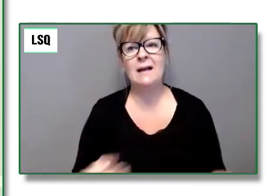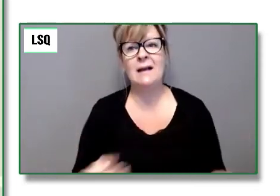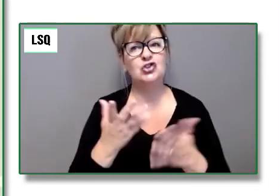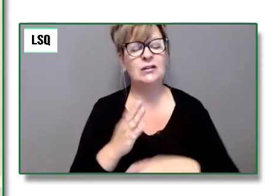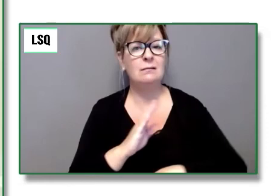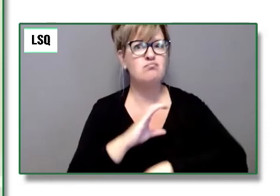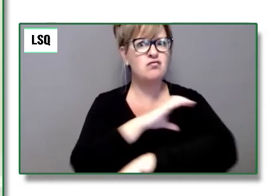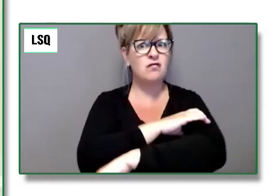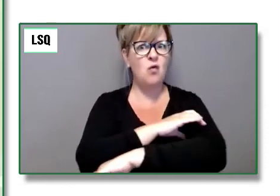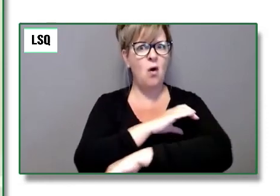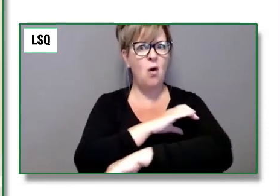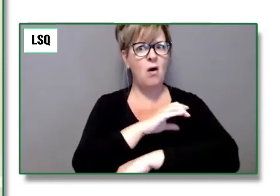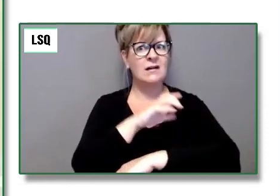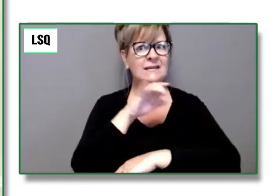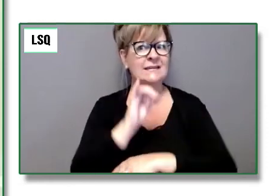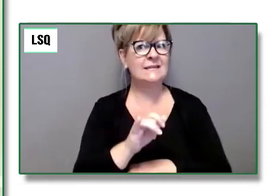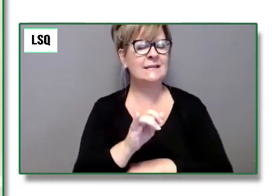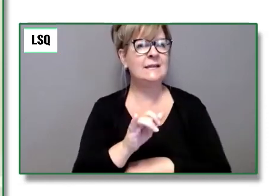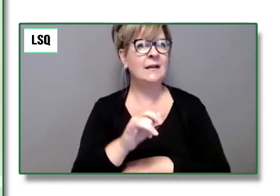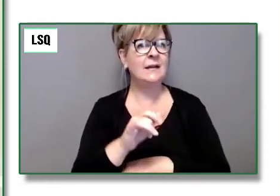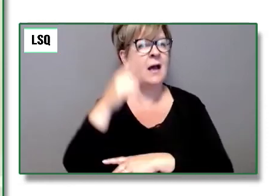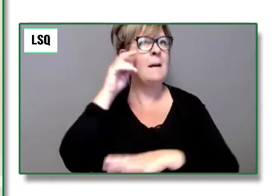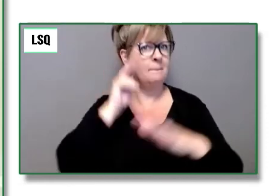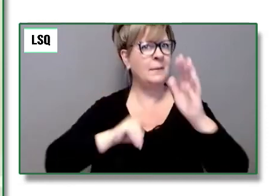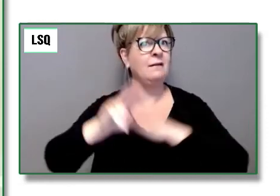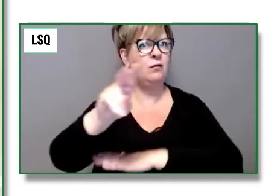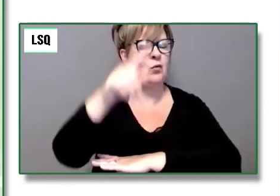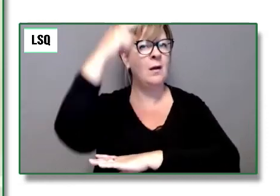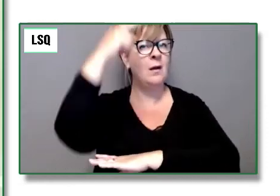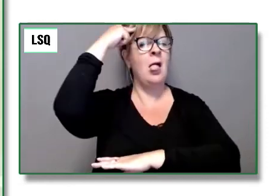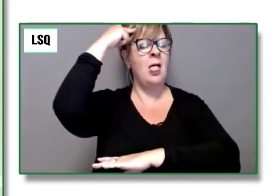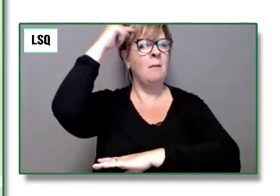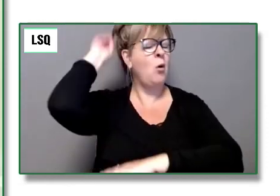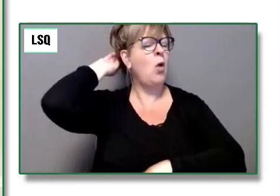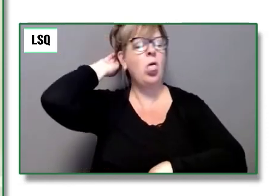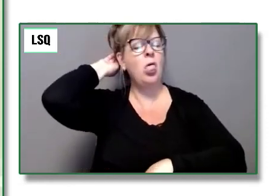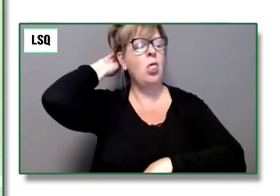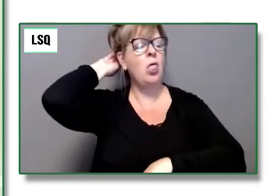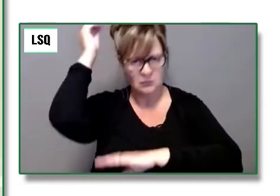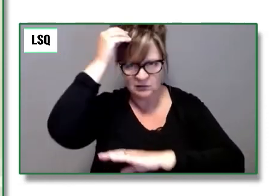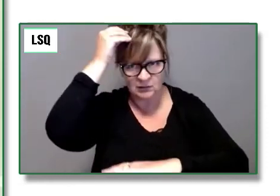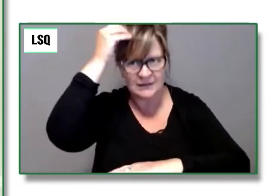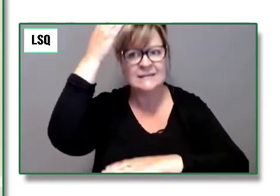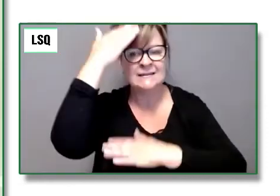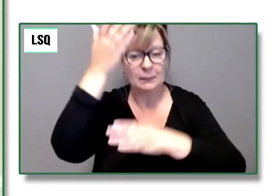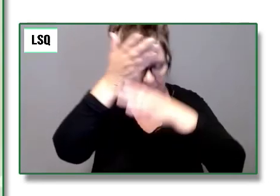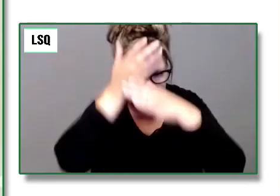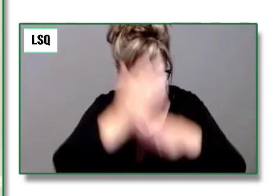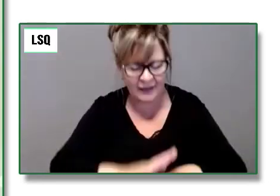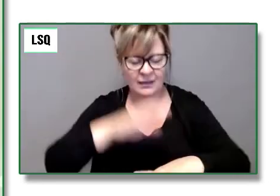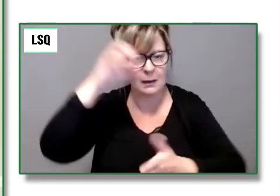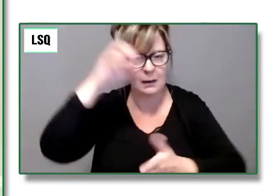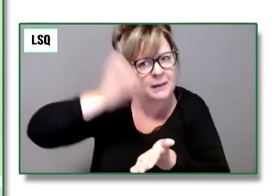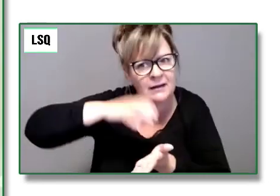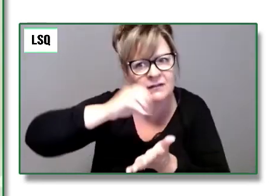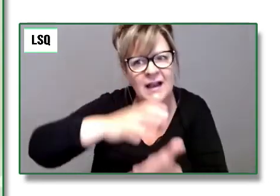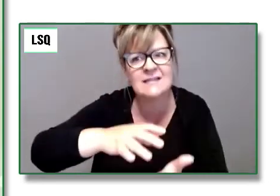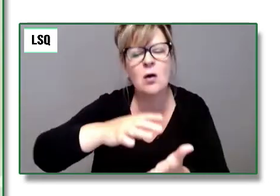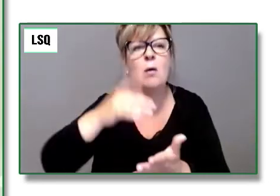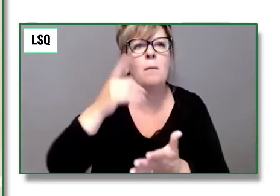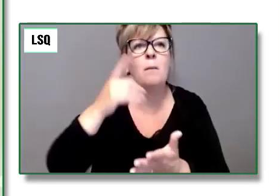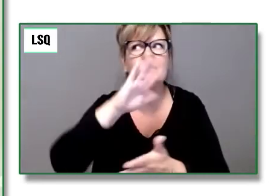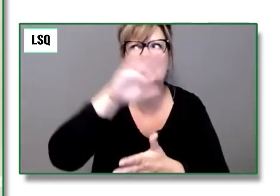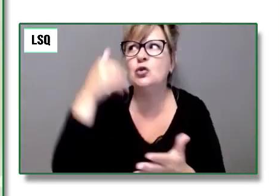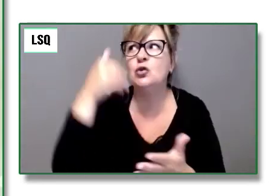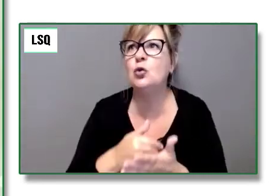conscience et où les gens avec diverses expériences participent et sont inclus à la création, à l'innovation de solutions dont